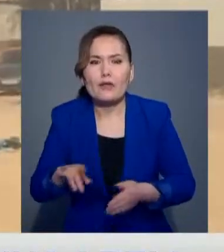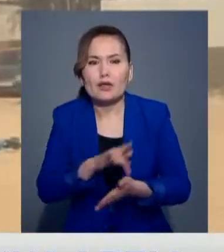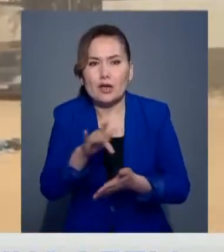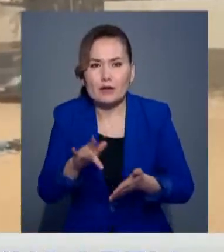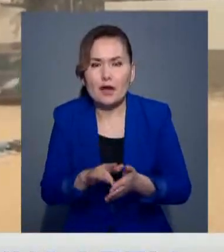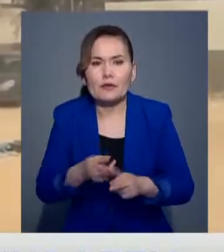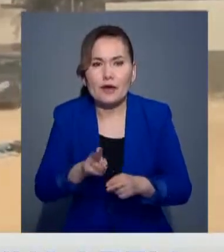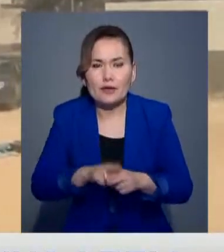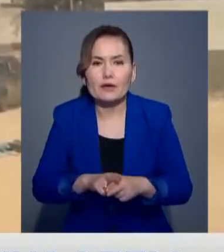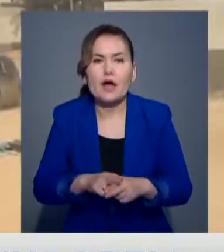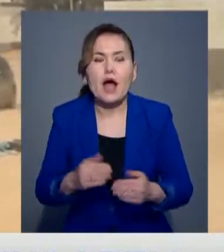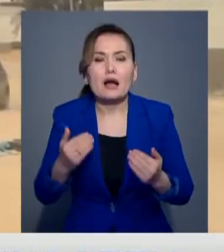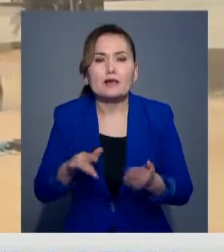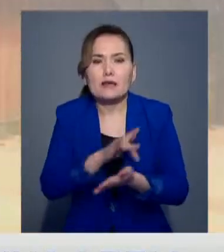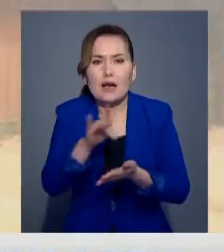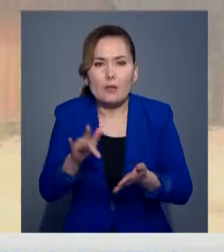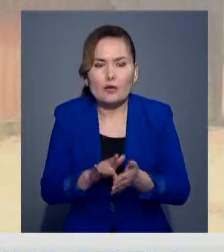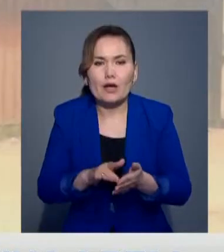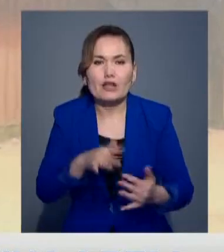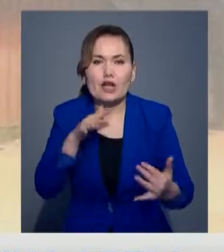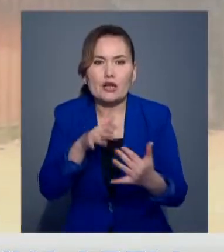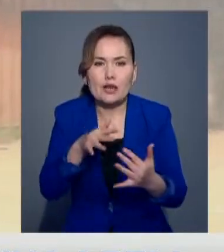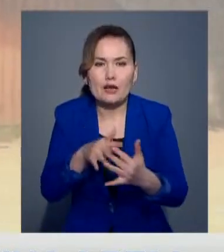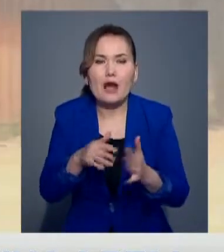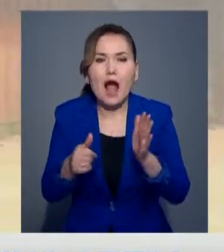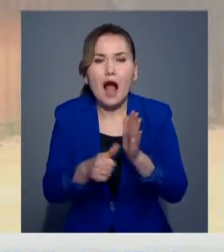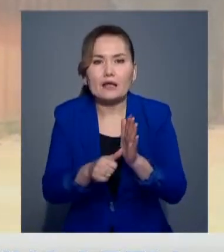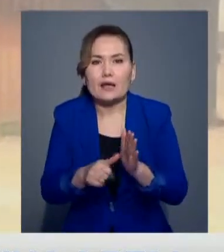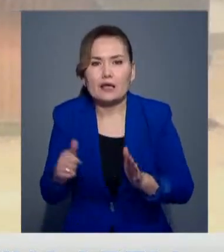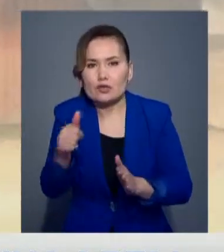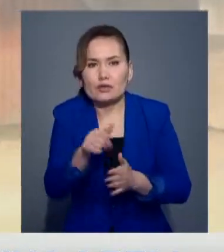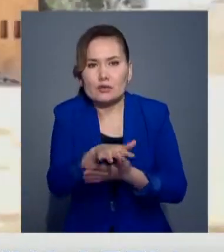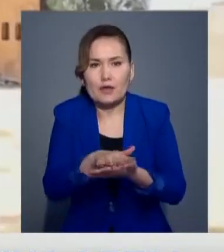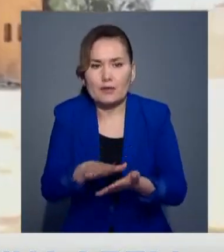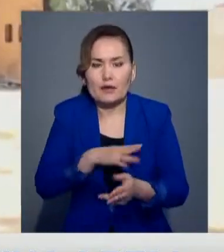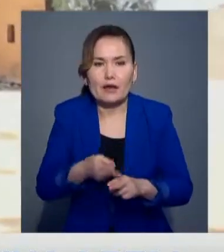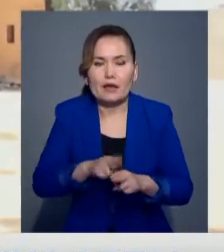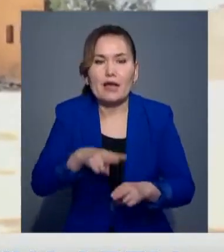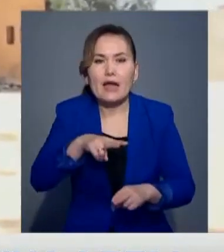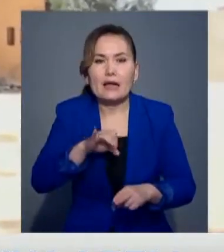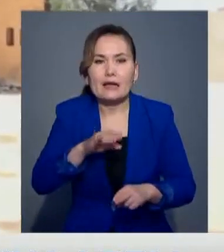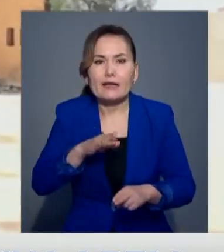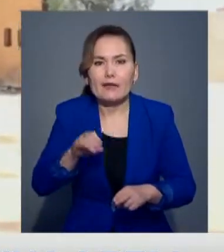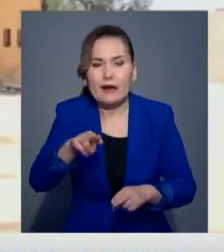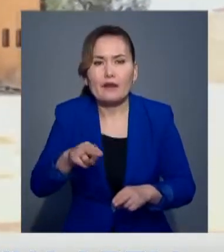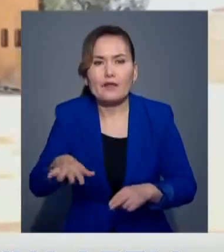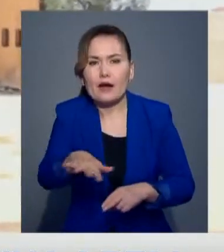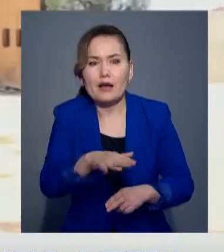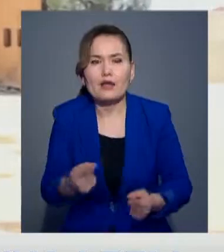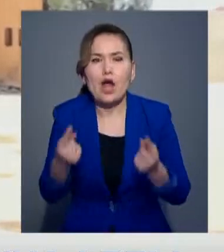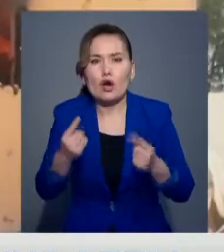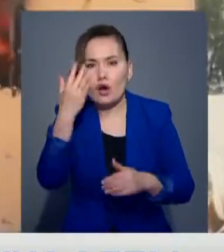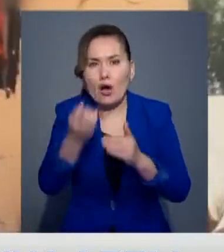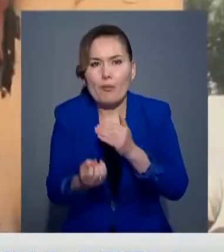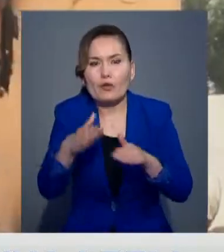шаһарлары. Қолда бар ақпаратқа сәйкес аталған шаһарлар үшін шайқас 6 сағатқа созылыпты. Айта кетейік, Ливияның батысы ірі мұнай